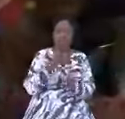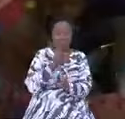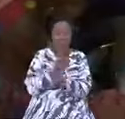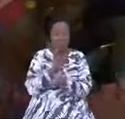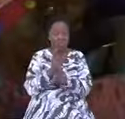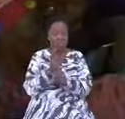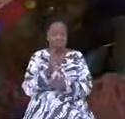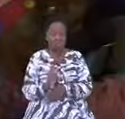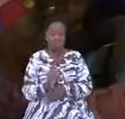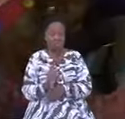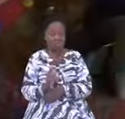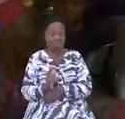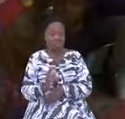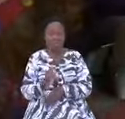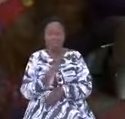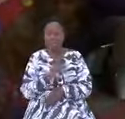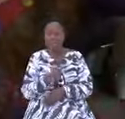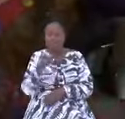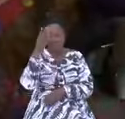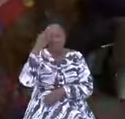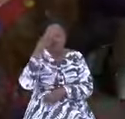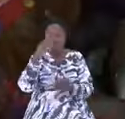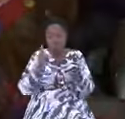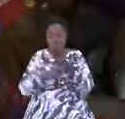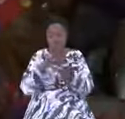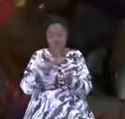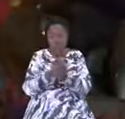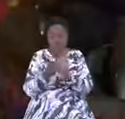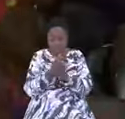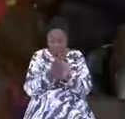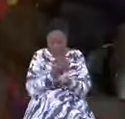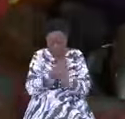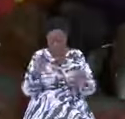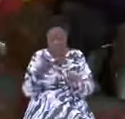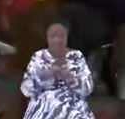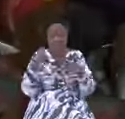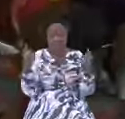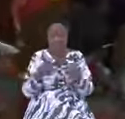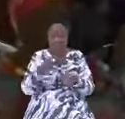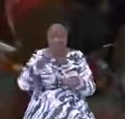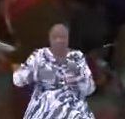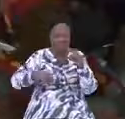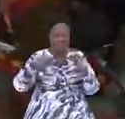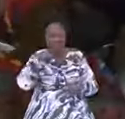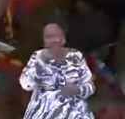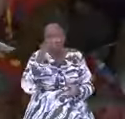nom prénom bien connu mais au de téléphone